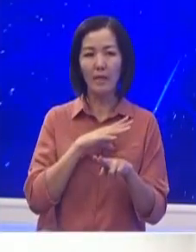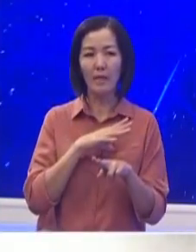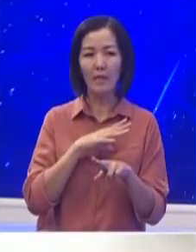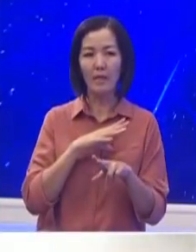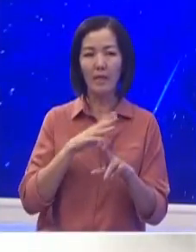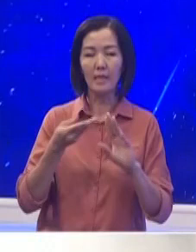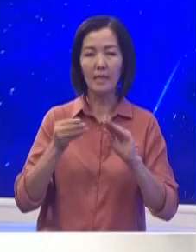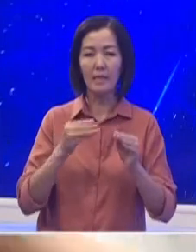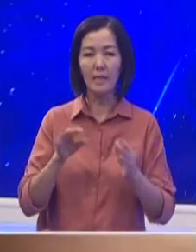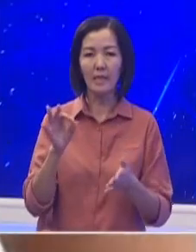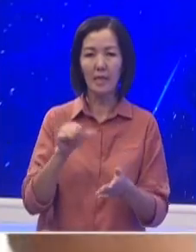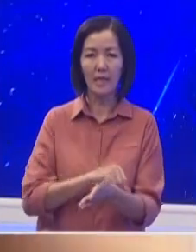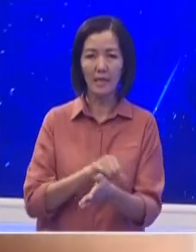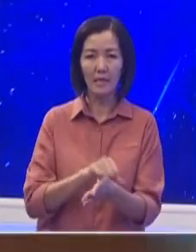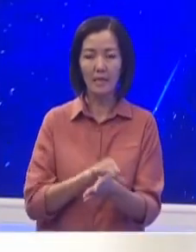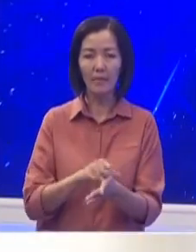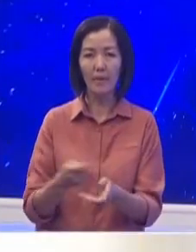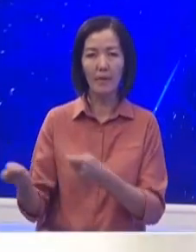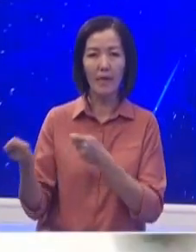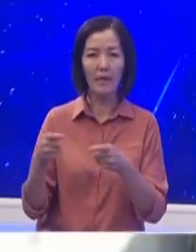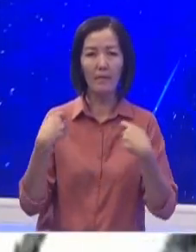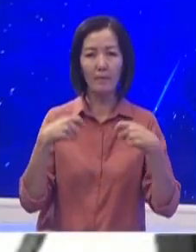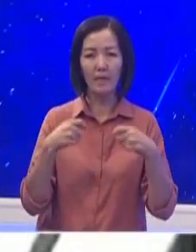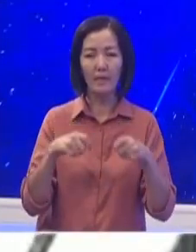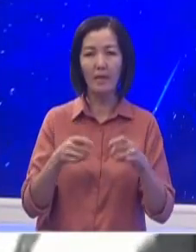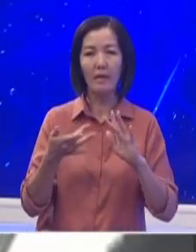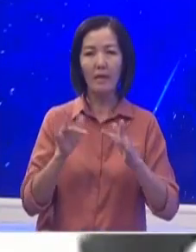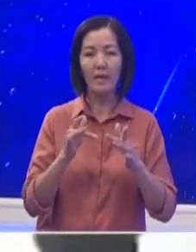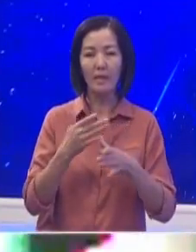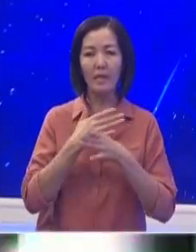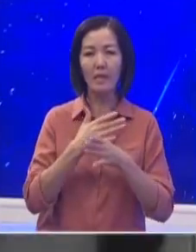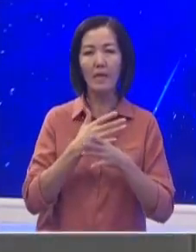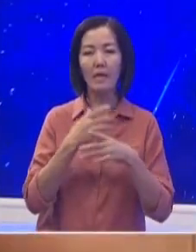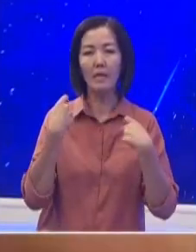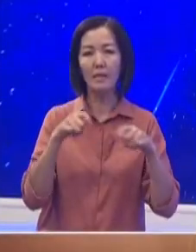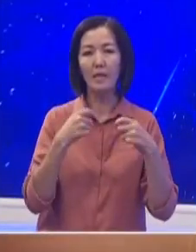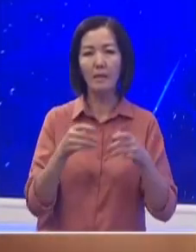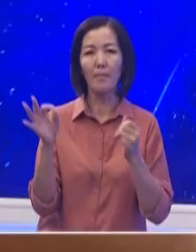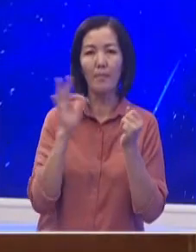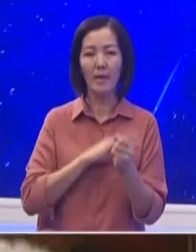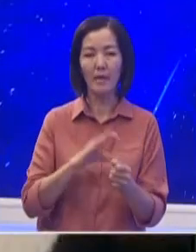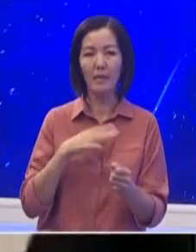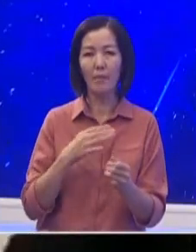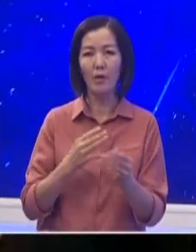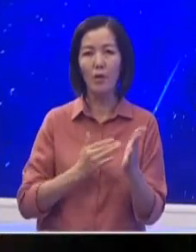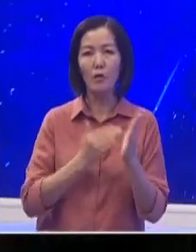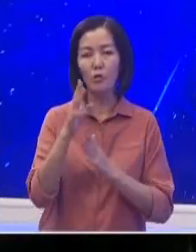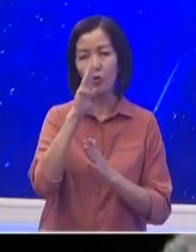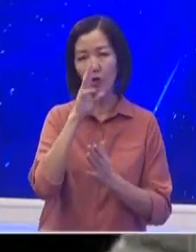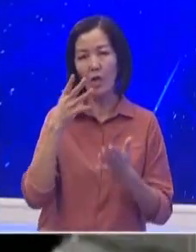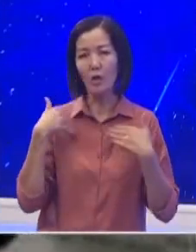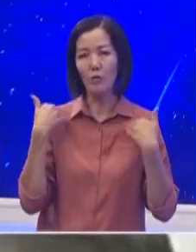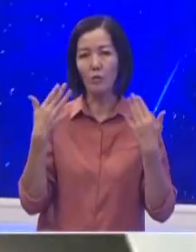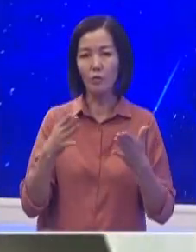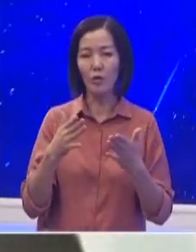жеткізумен айналысқан. Мұндай жұмысты интернет арқылы тауыпты. Белгісіз компания жаяу жүретін курьерлерге жоғары жалақы ұсынған. Ол өзінің